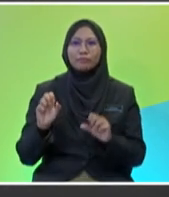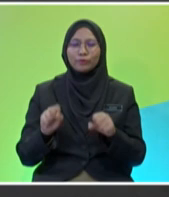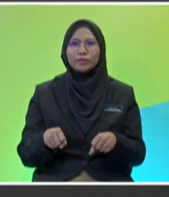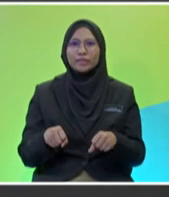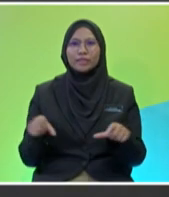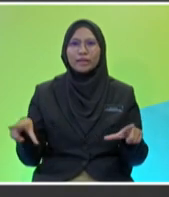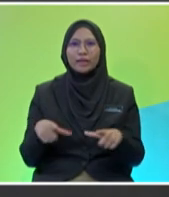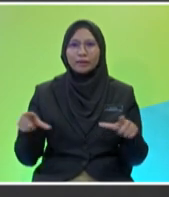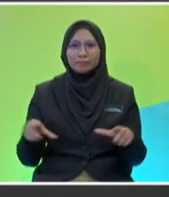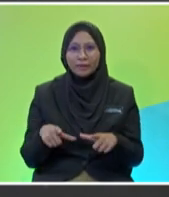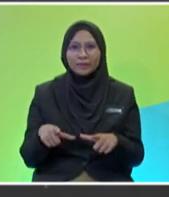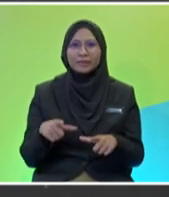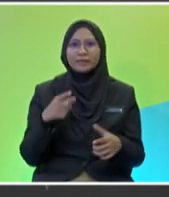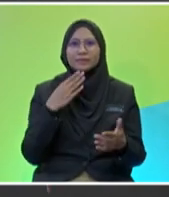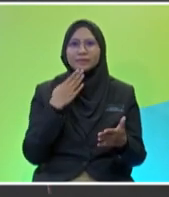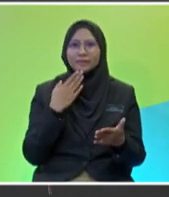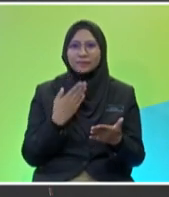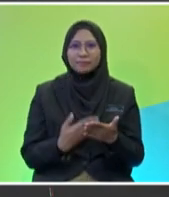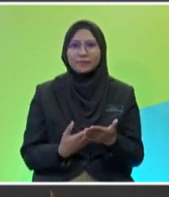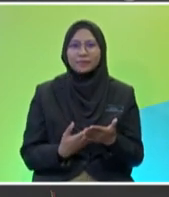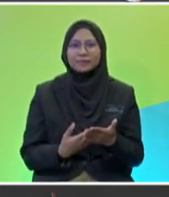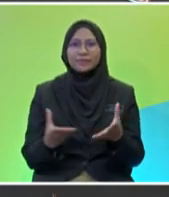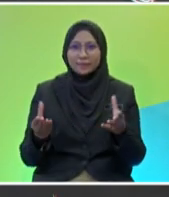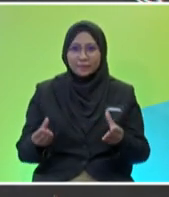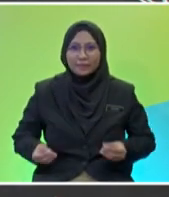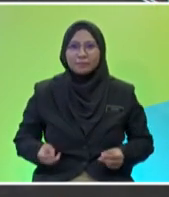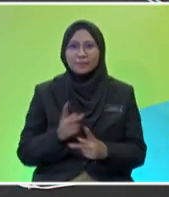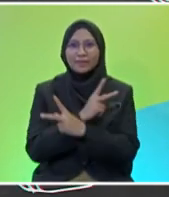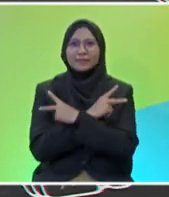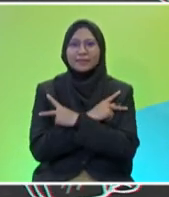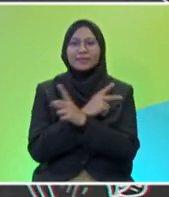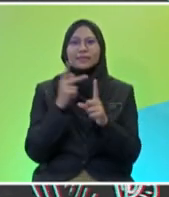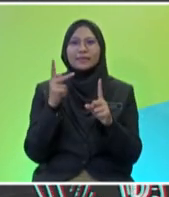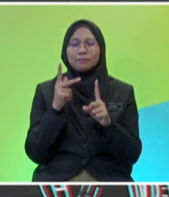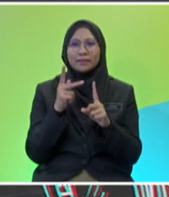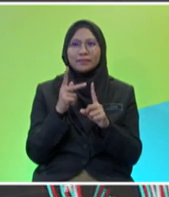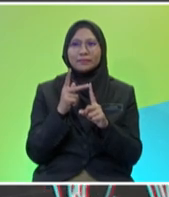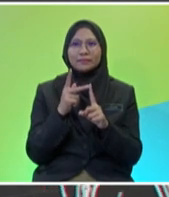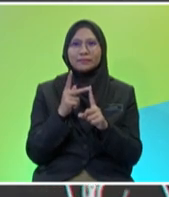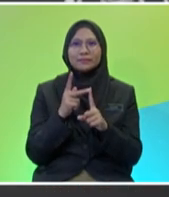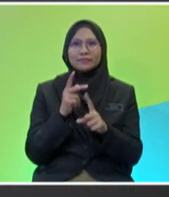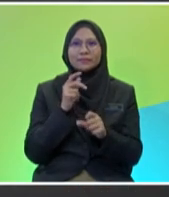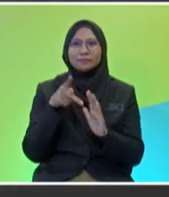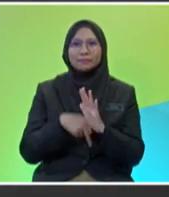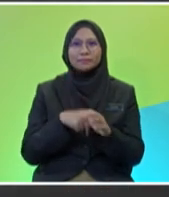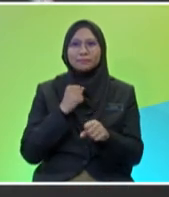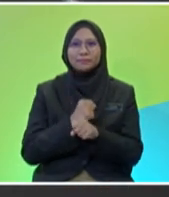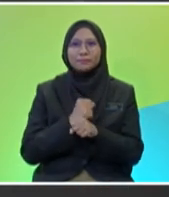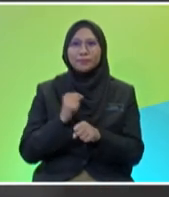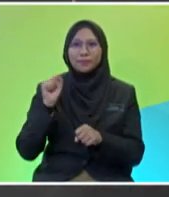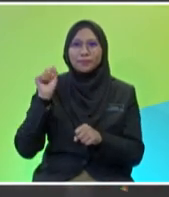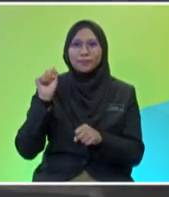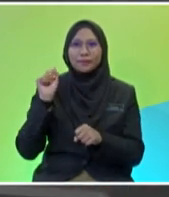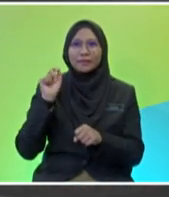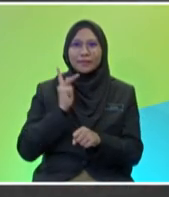Terima kasih ke atas eh peringatan yang diberikan oleh agensi penghematan Allah boleh memberi